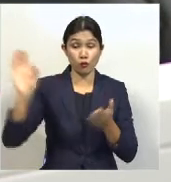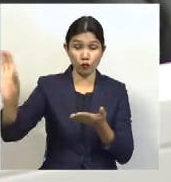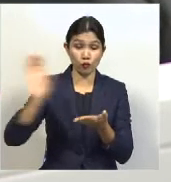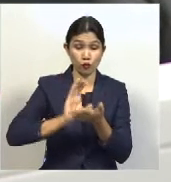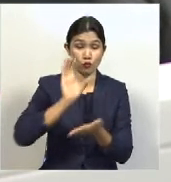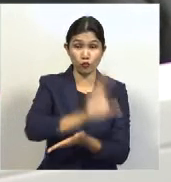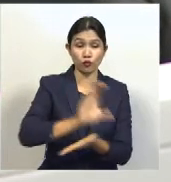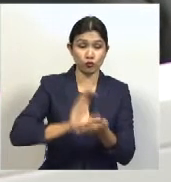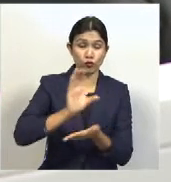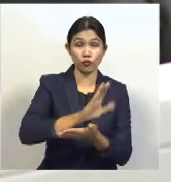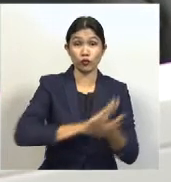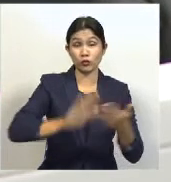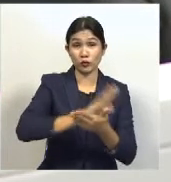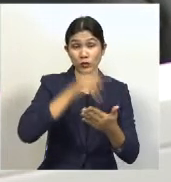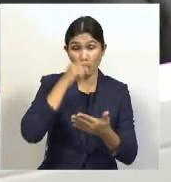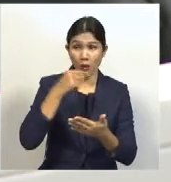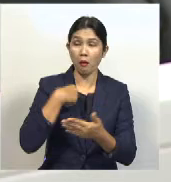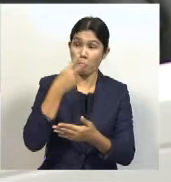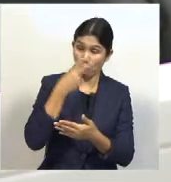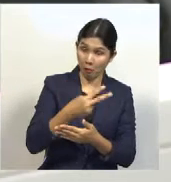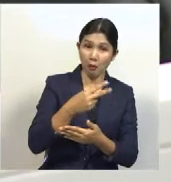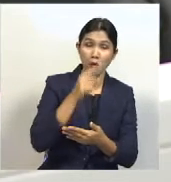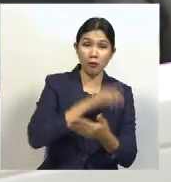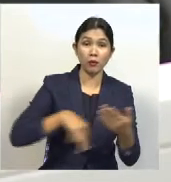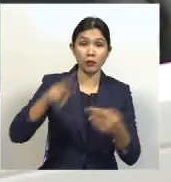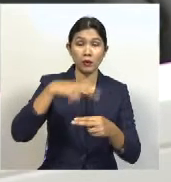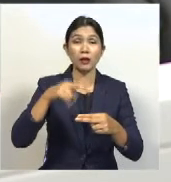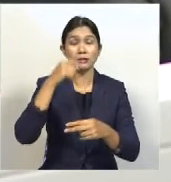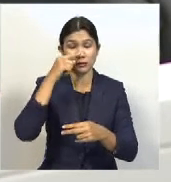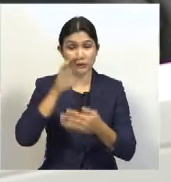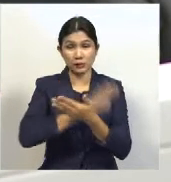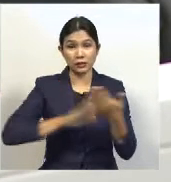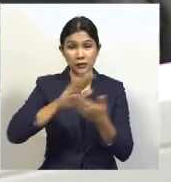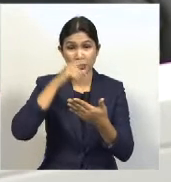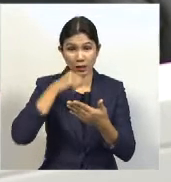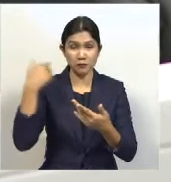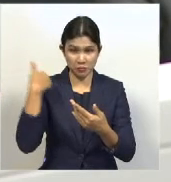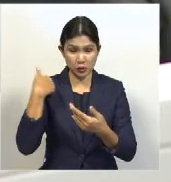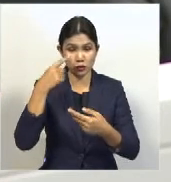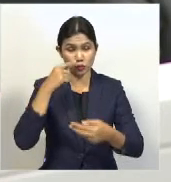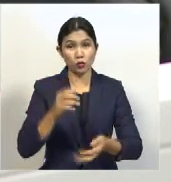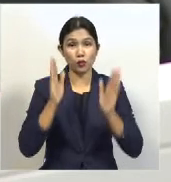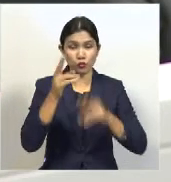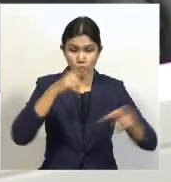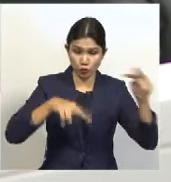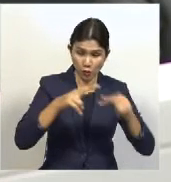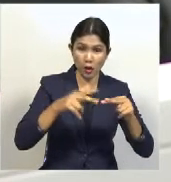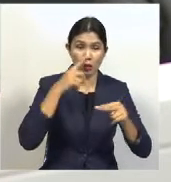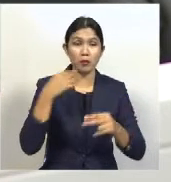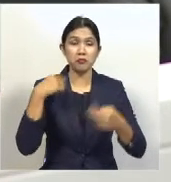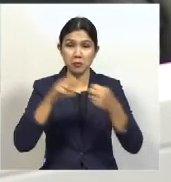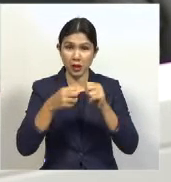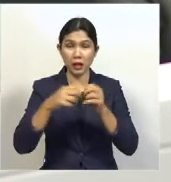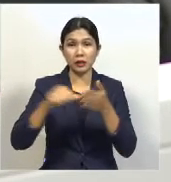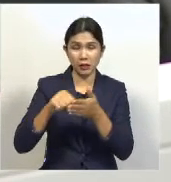ทศด้วยว่าประเทศไทยมีการดูแลมีการจัดการกับปัญหาสอดคล้องกับสถานการ